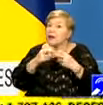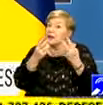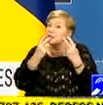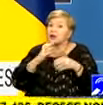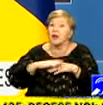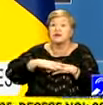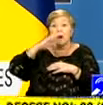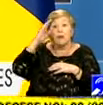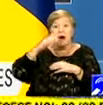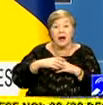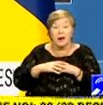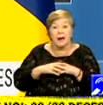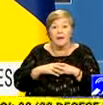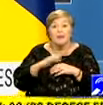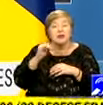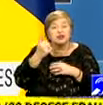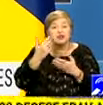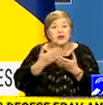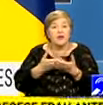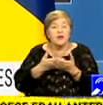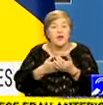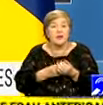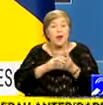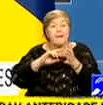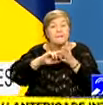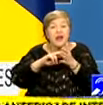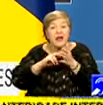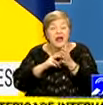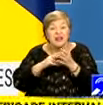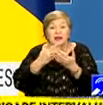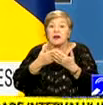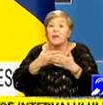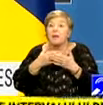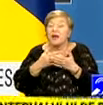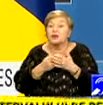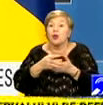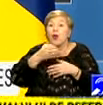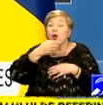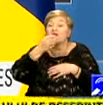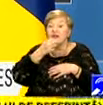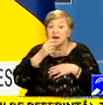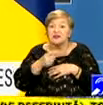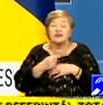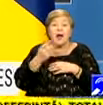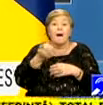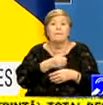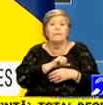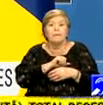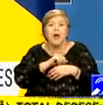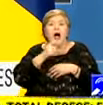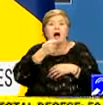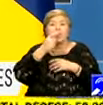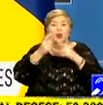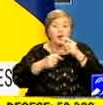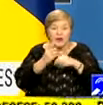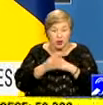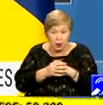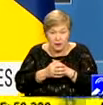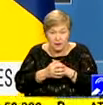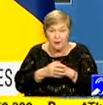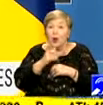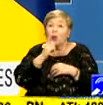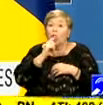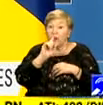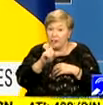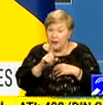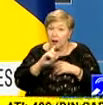majoră, inclusiv despre pregătirile pentru summitul de la Madrid din anul următor, în care